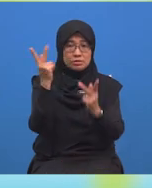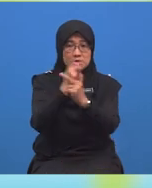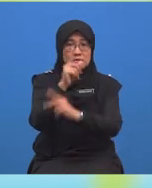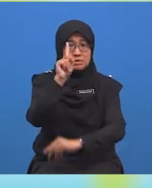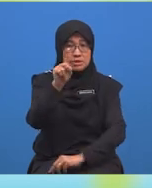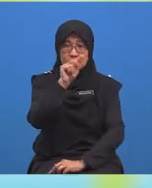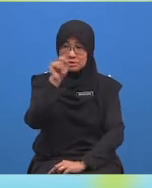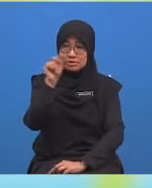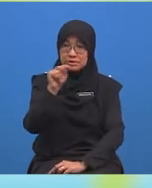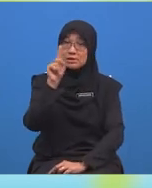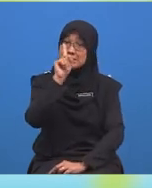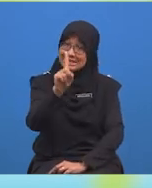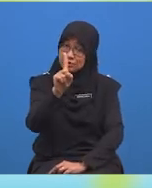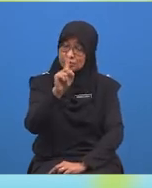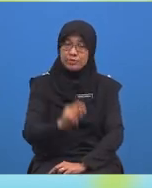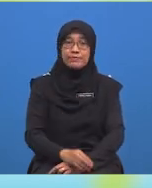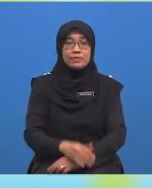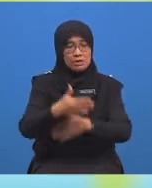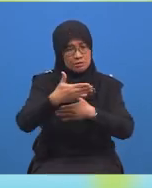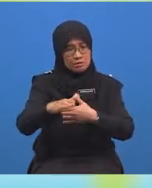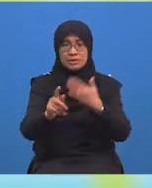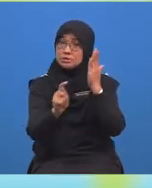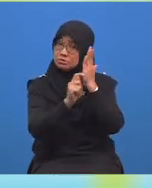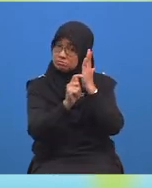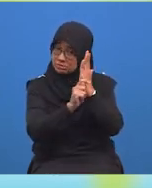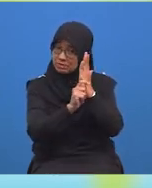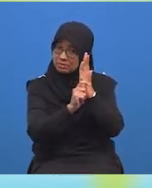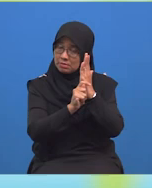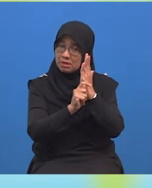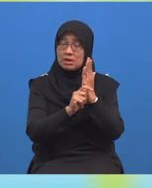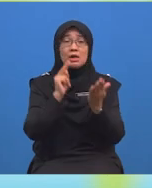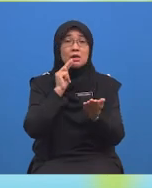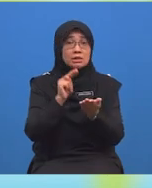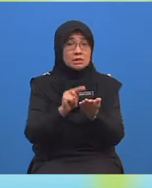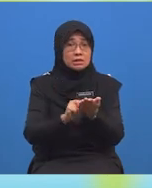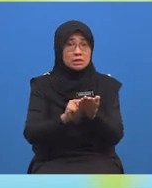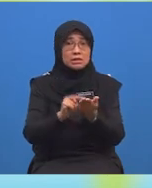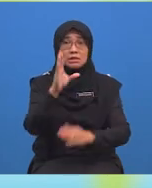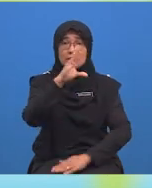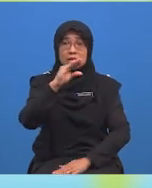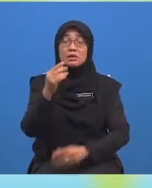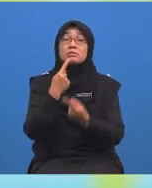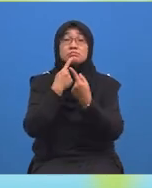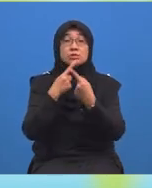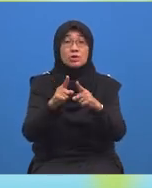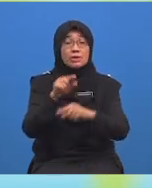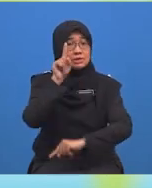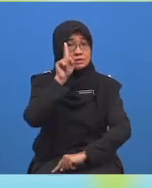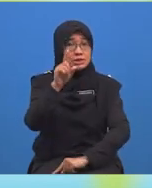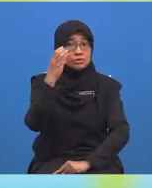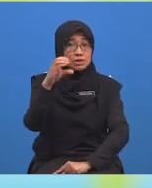sama dengan 1. Kemudian, tambahkan nilai tersebut dan jawapannya ialah